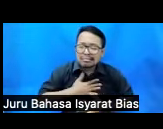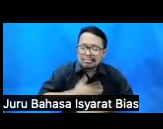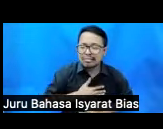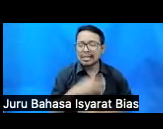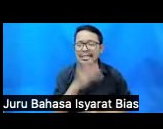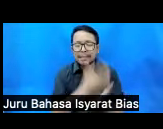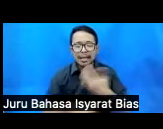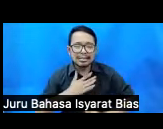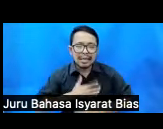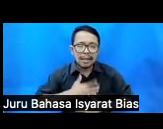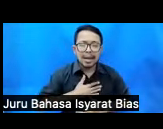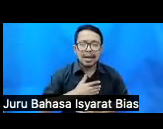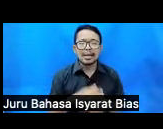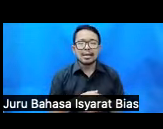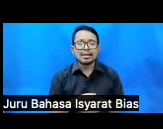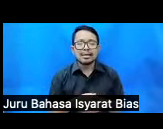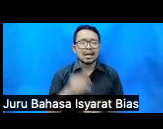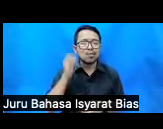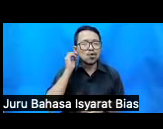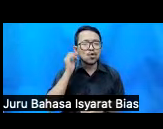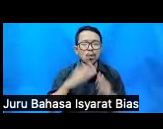rumah tangga yang mempunyai anak gitu.